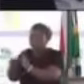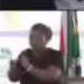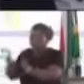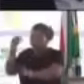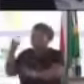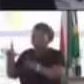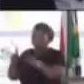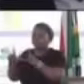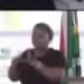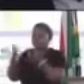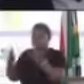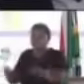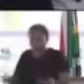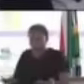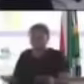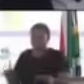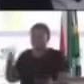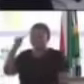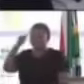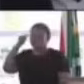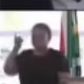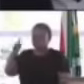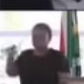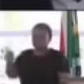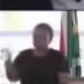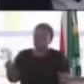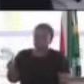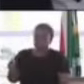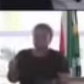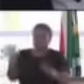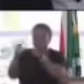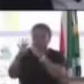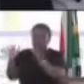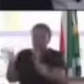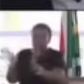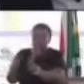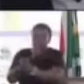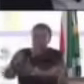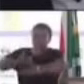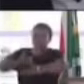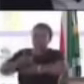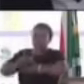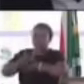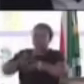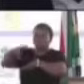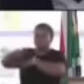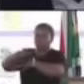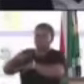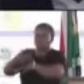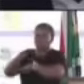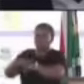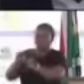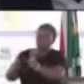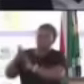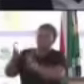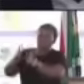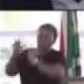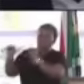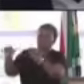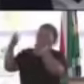nanamalayisensi. Ngicabanga ukuthi wonke lowo msebenzi wezolimo ima uzohamba kahleke